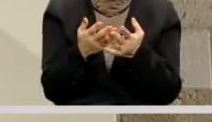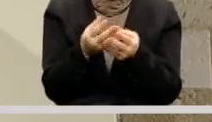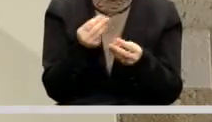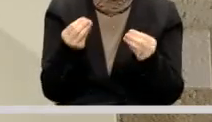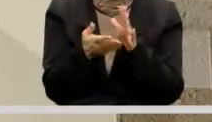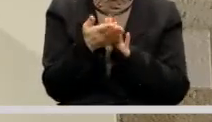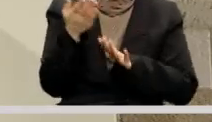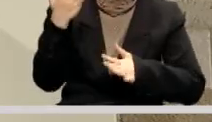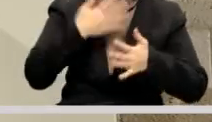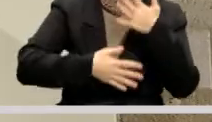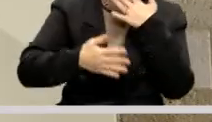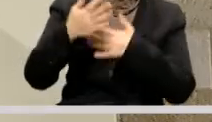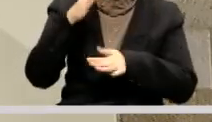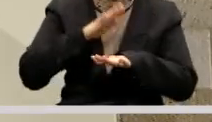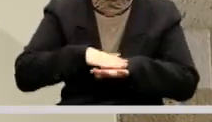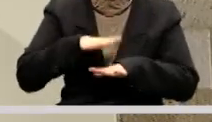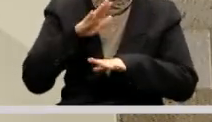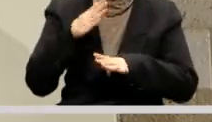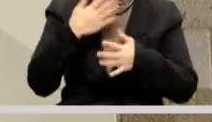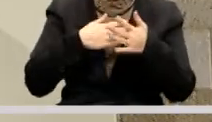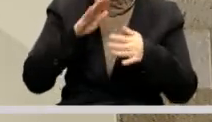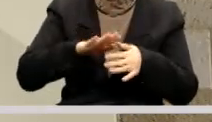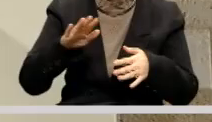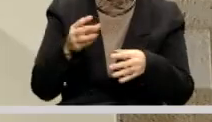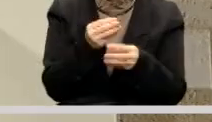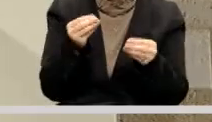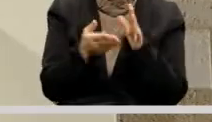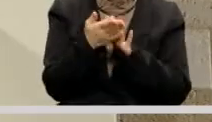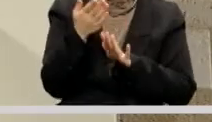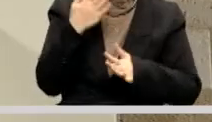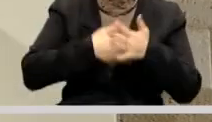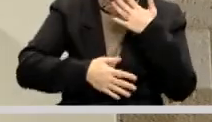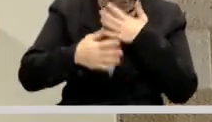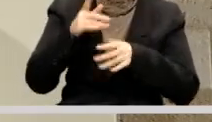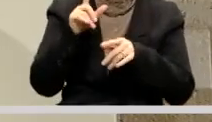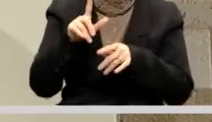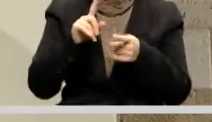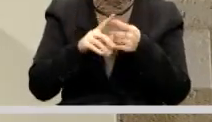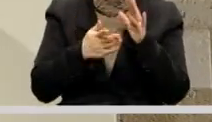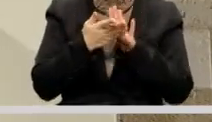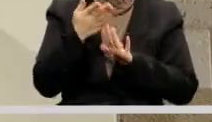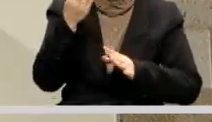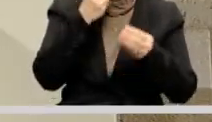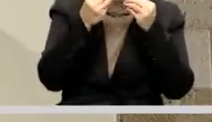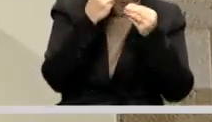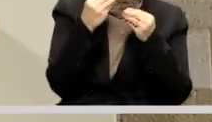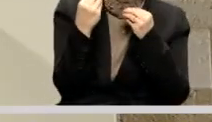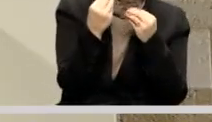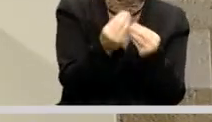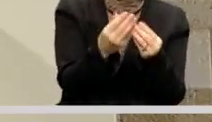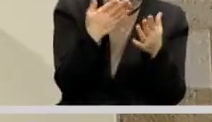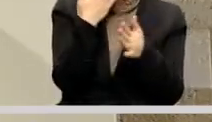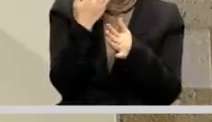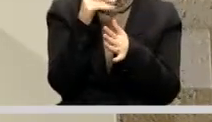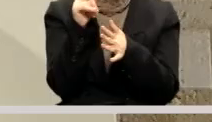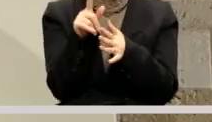yormuyoruz. Yormuyoruz. Çocuklarımızı yeteri kadar aynen yormamız gerekiyor ve fazlasıyla besliyoruz. Mesela şu büyüklükteki bir